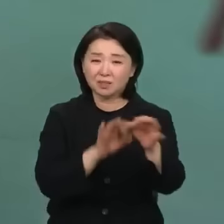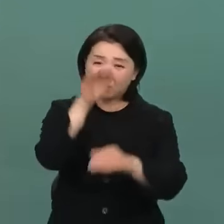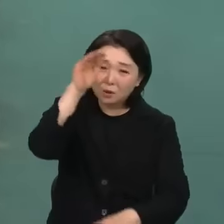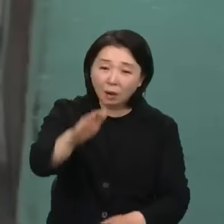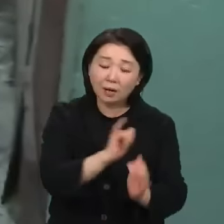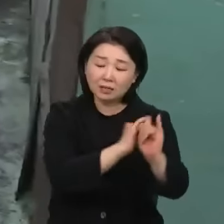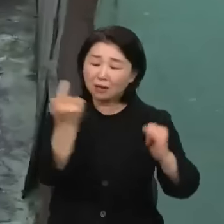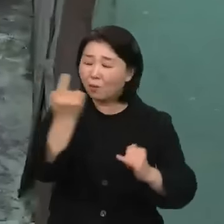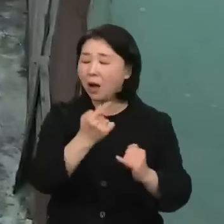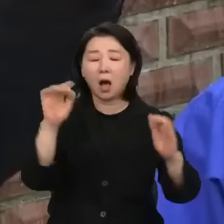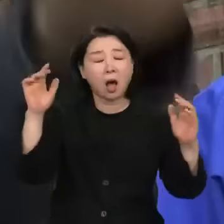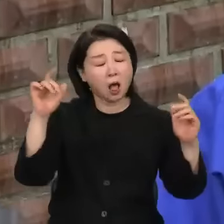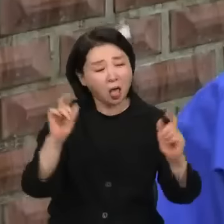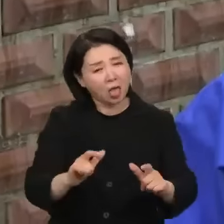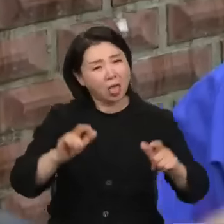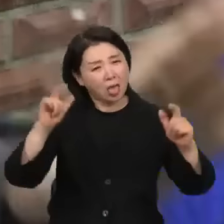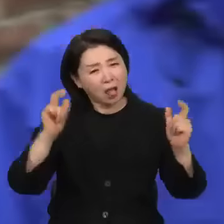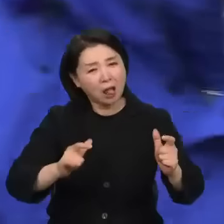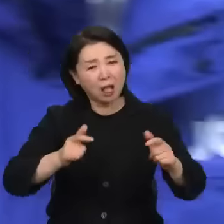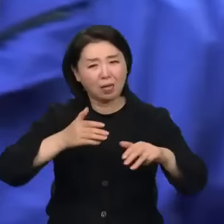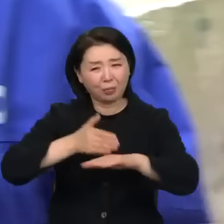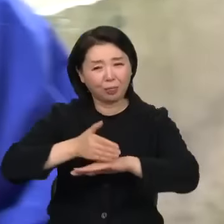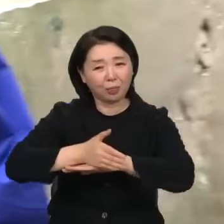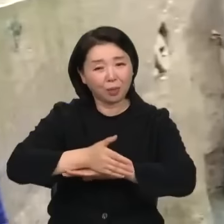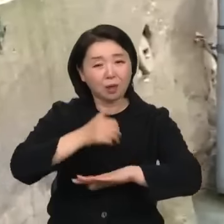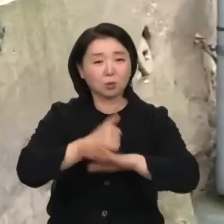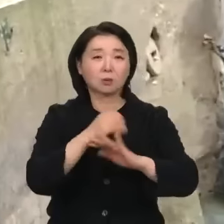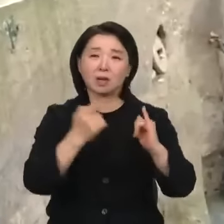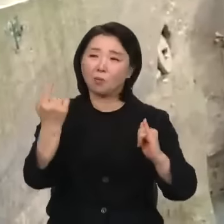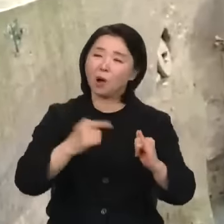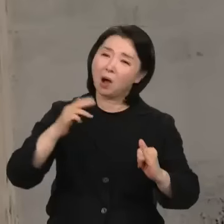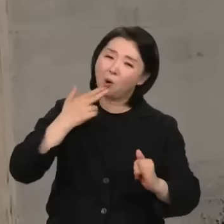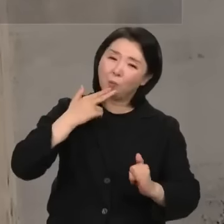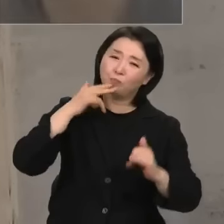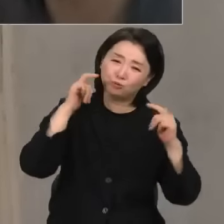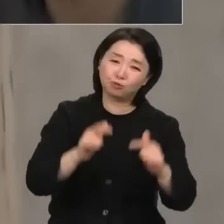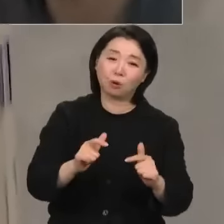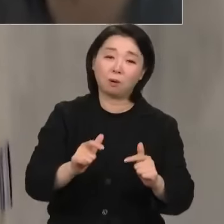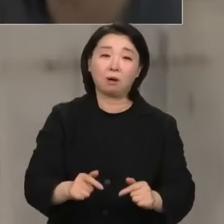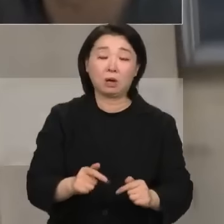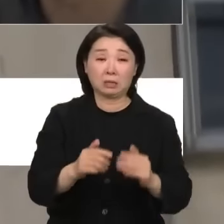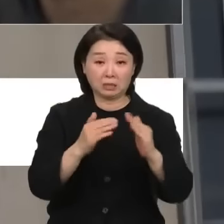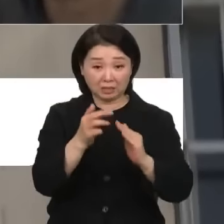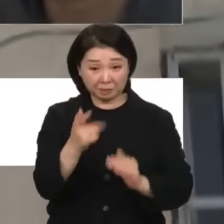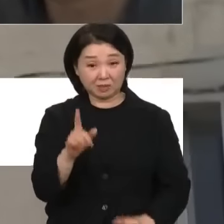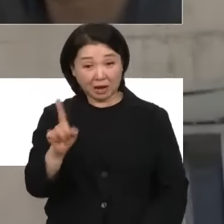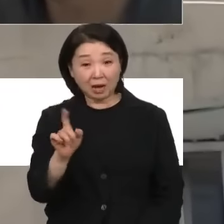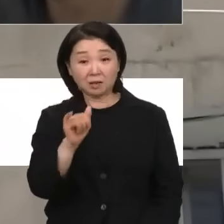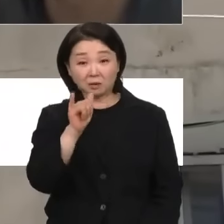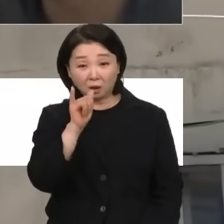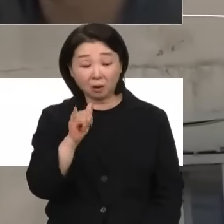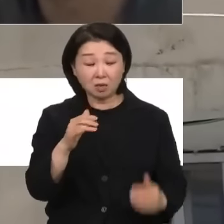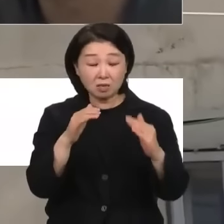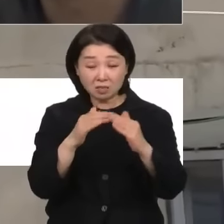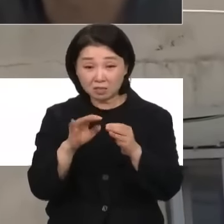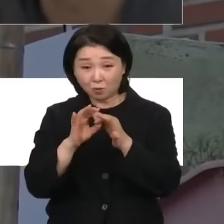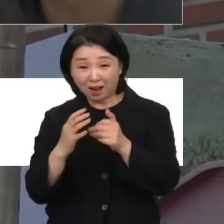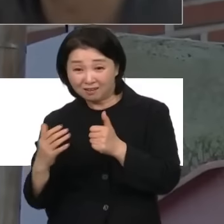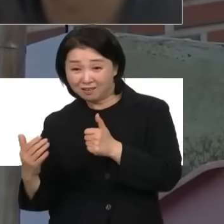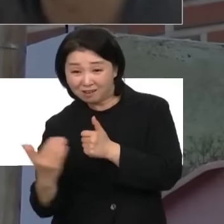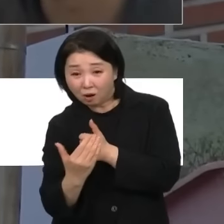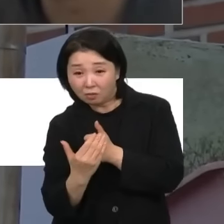줄고 슬럼화가 가속화되면서 인구는 더 줄고 있습니다. 빈집이 하나가 생기면은 빈집을 둘러싸고 있는